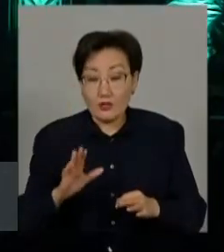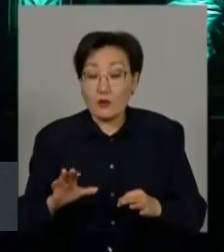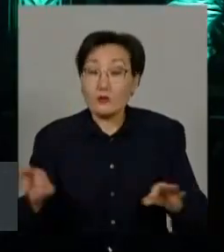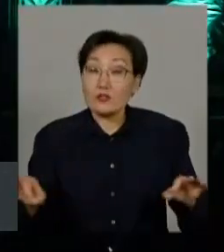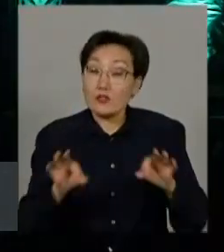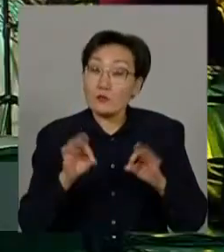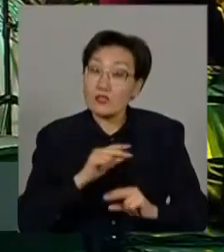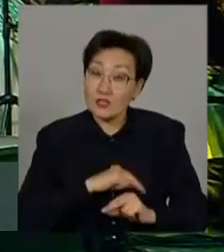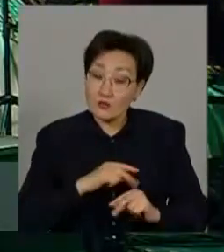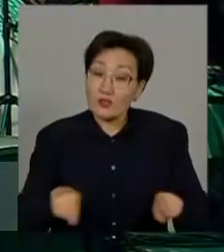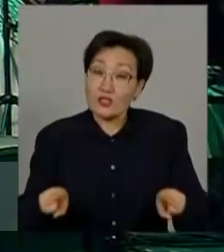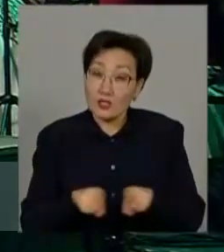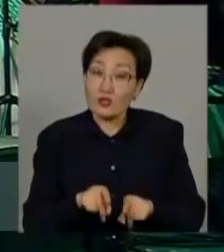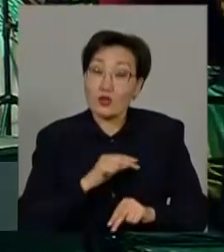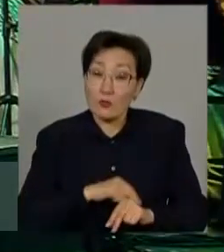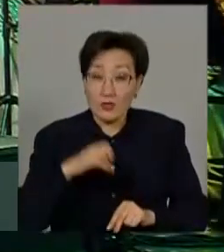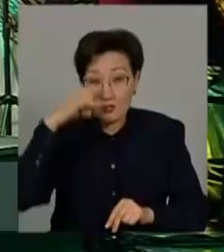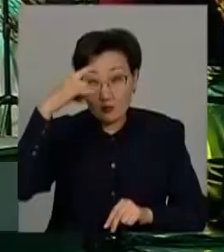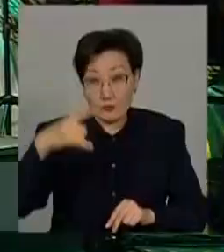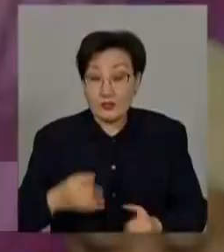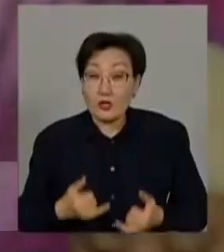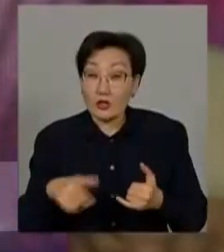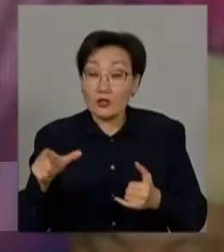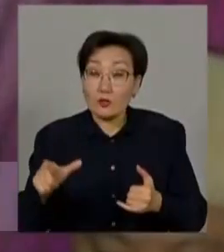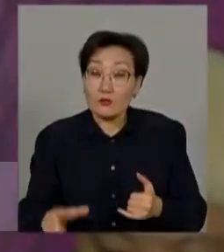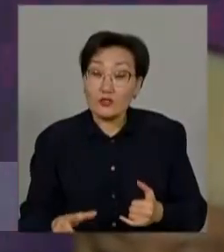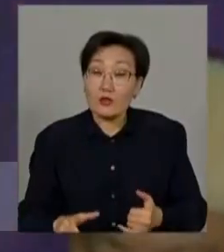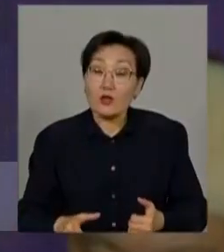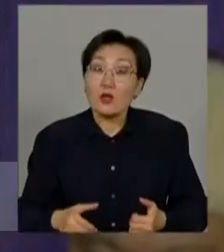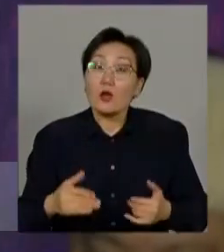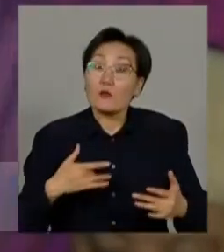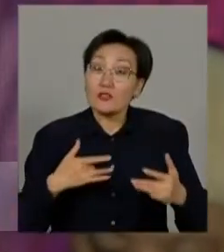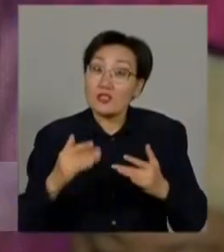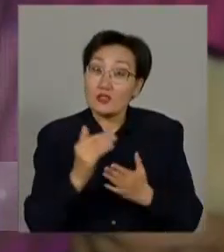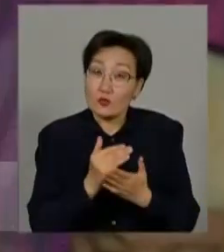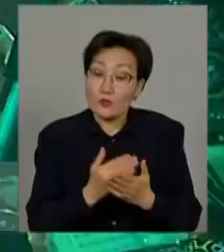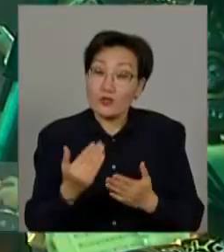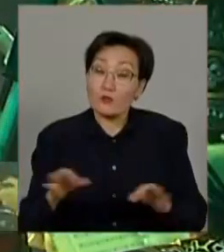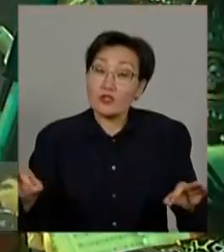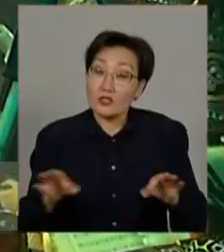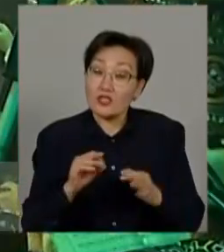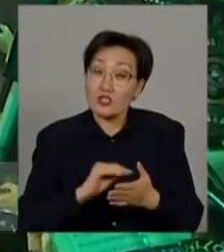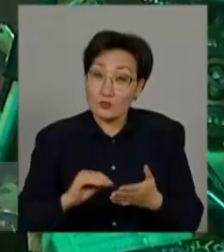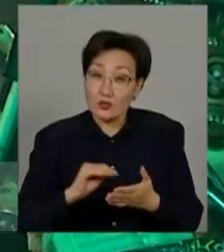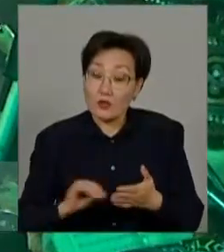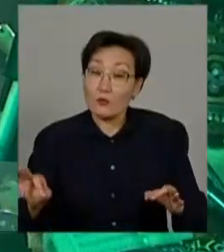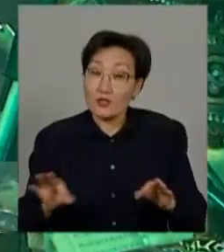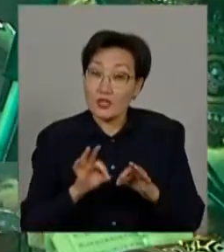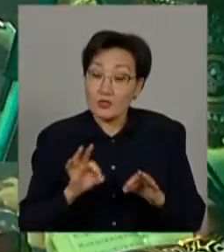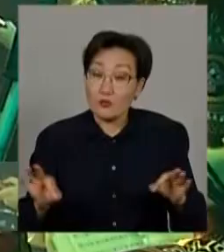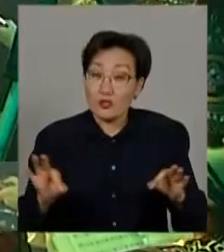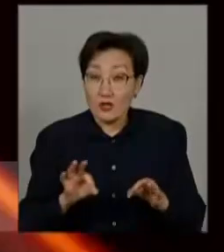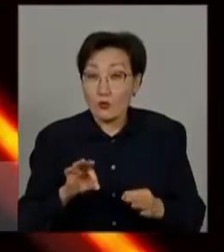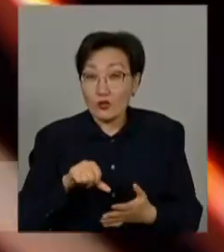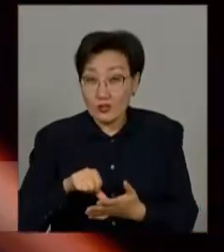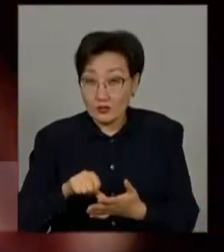композиторлық қызметті де қатар алып жүрген қазақ ардақтысының құрметіне арналған концертте Кәкімбек Салықовтың өлеңдеріне жазылған музыкалық шығармалар